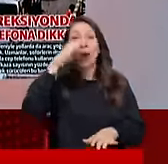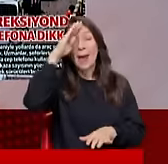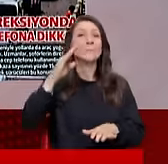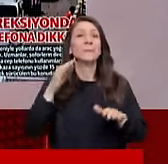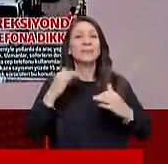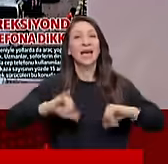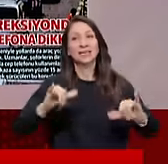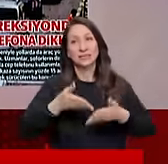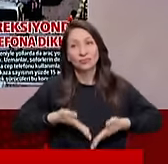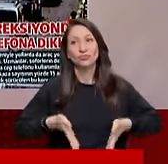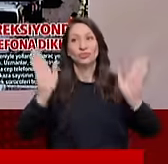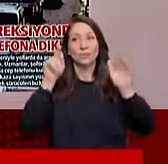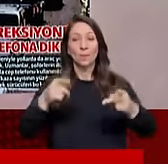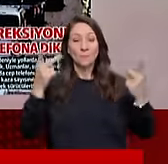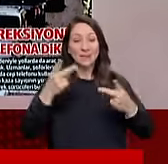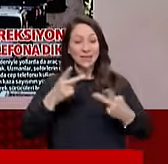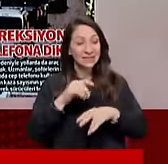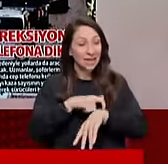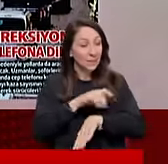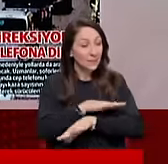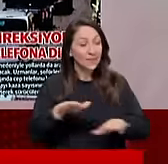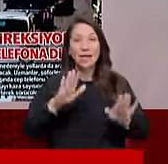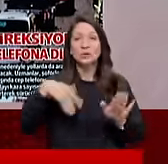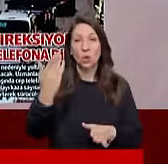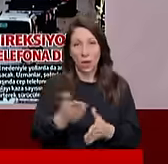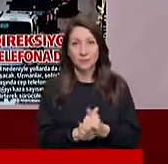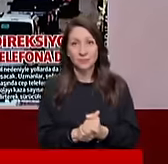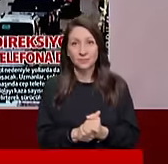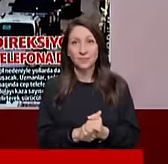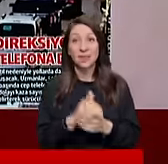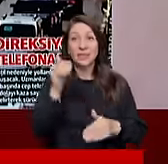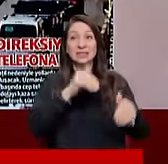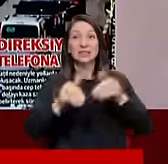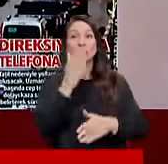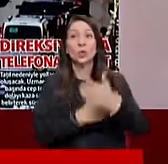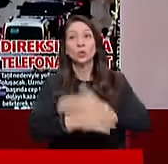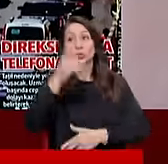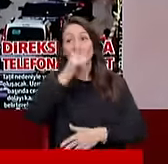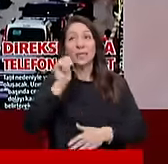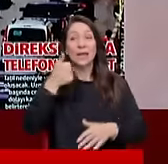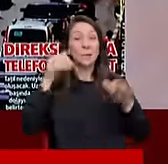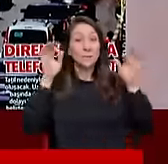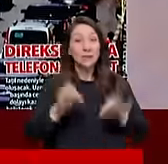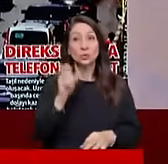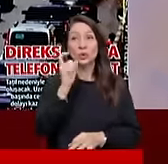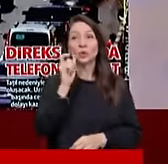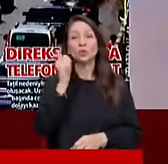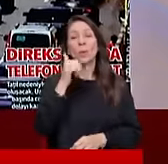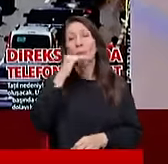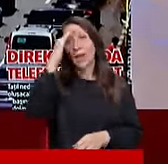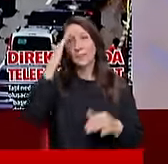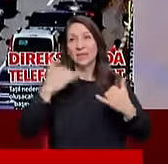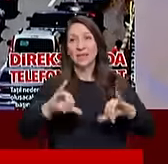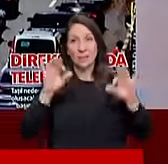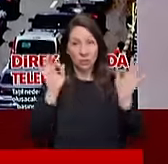tatiline çıkacak bugün mesai saatinin tamamlanmasıyla birlikte. Seçim yorgunu Türkiye yarından itibaren 9 günlük bayram